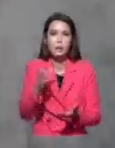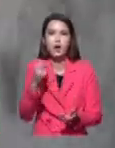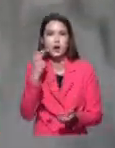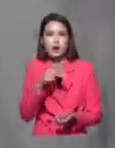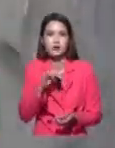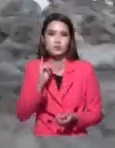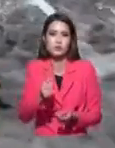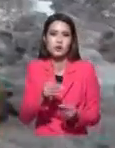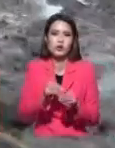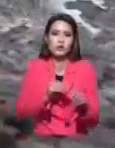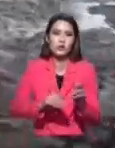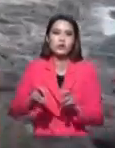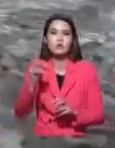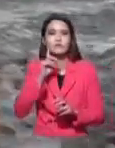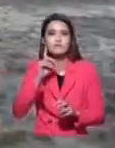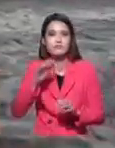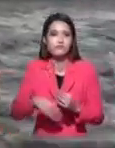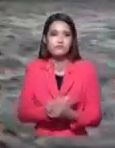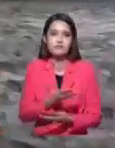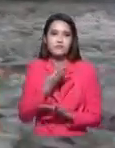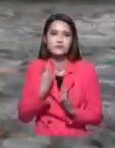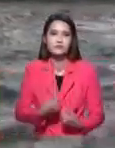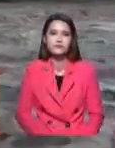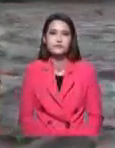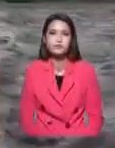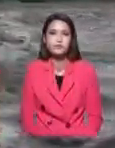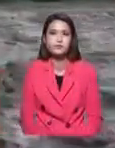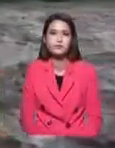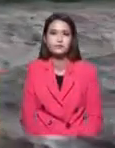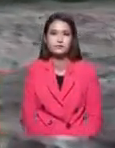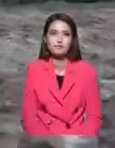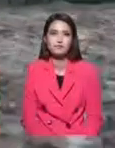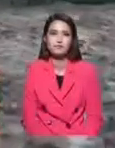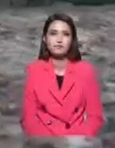водителей, эффекта это пока не дало. Татьяна Рудометова, Алтынбек Кабделов, Астана Таймс из Уральска.